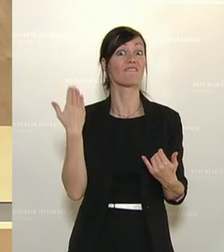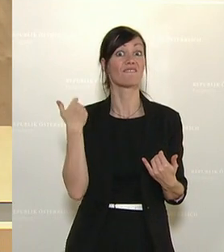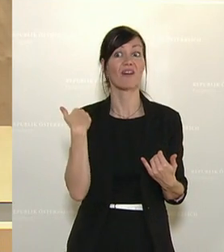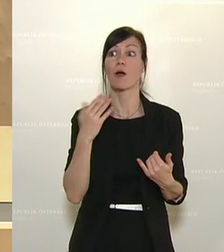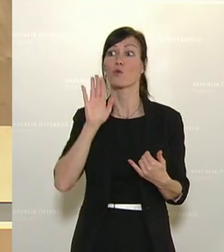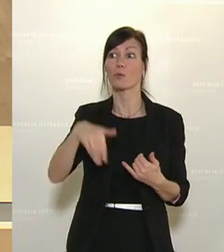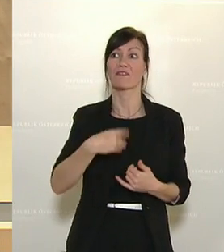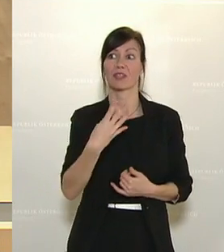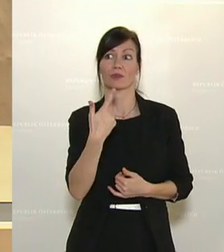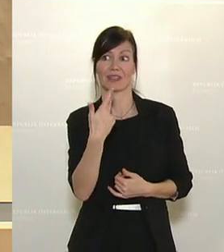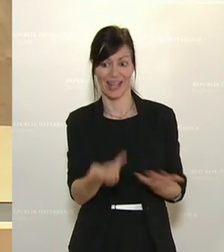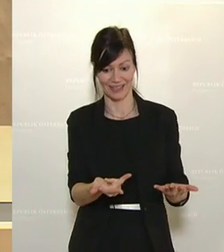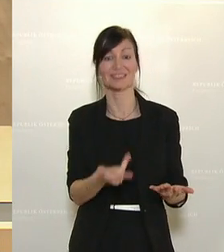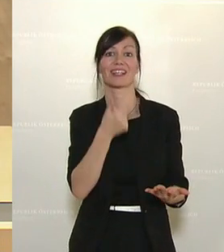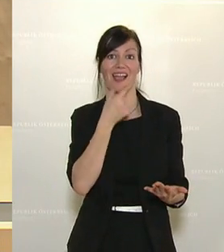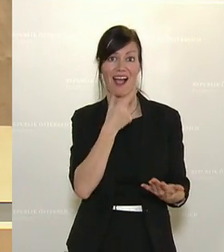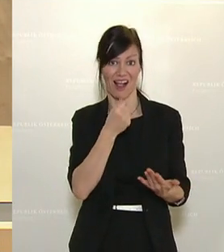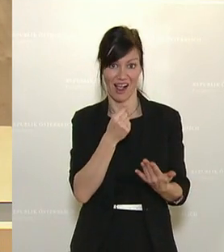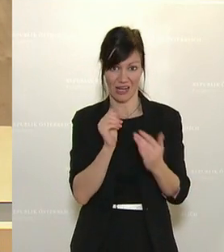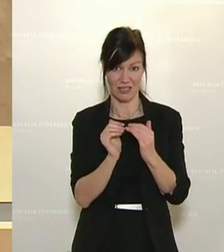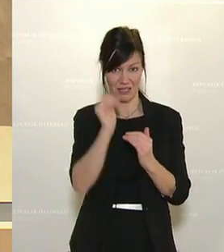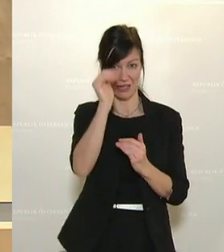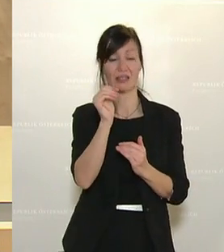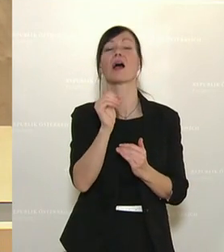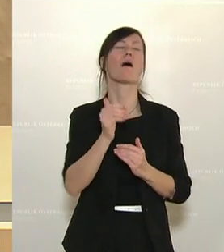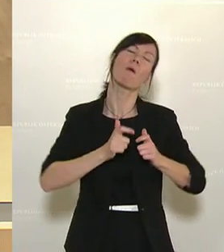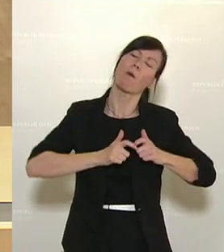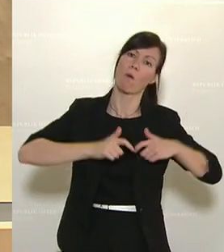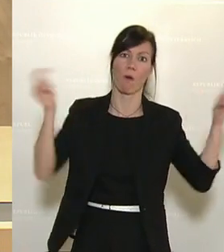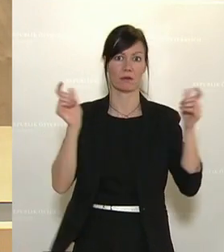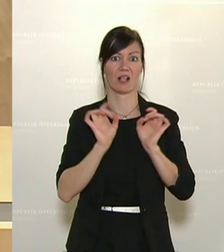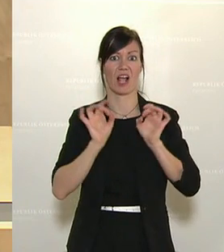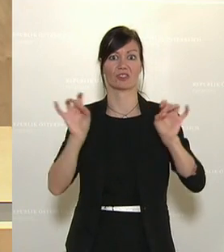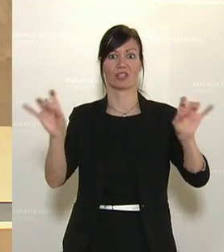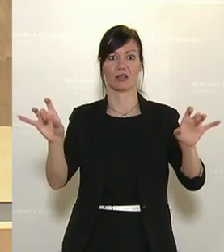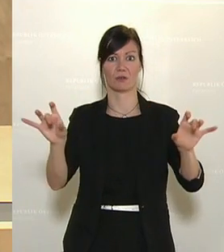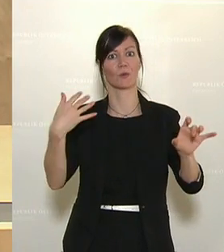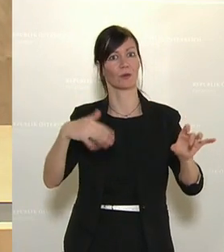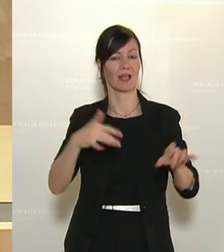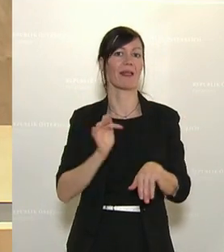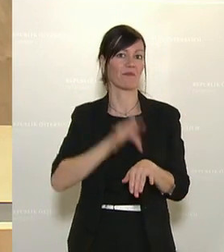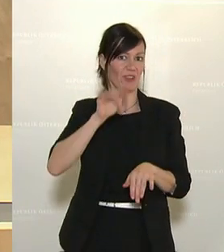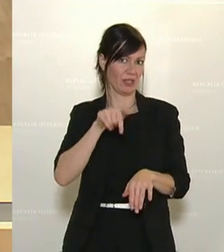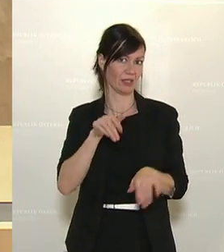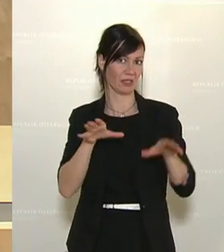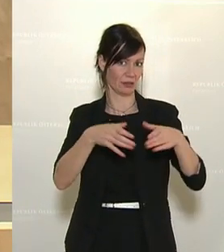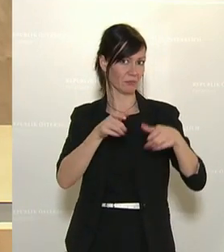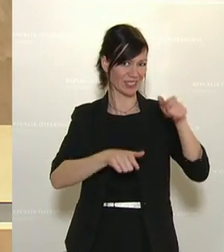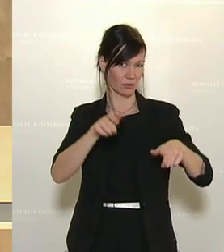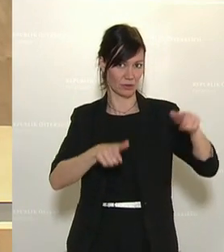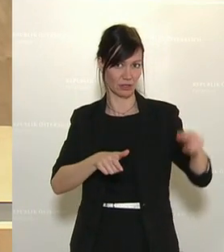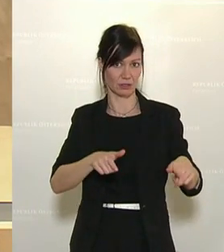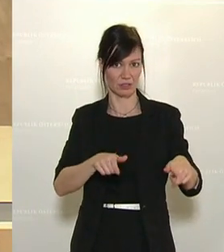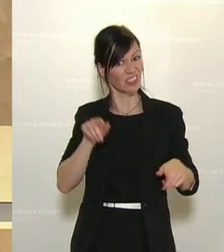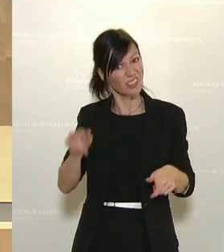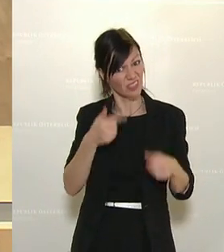über 84-Jährigen und das ist die vulnerabelste, die empfindlichste Gruppe. Angesichts dieser Zahlen sich hierher zu